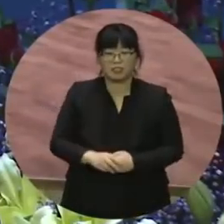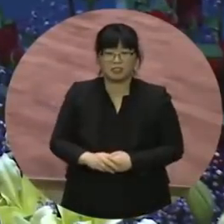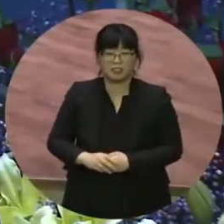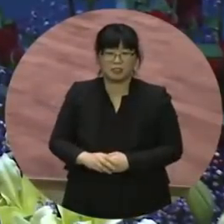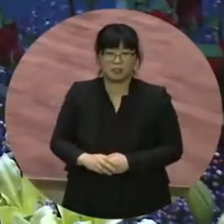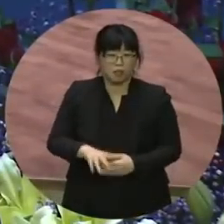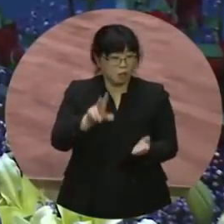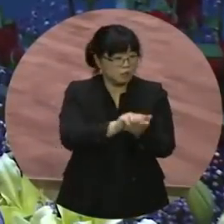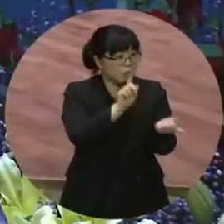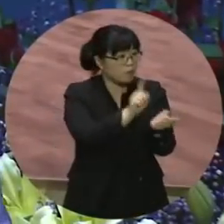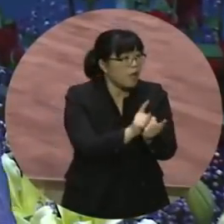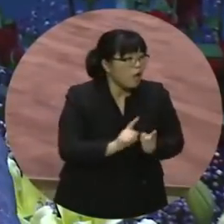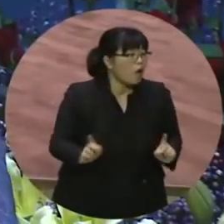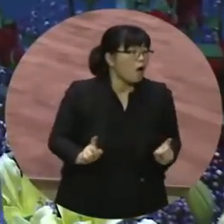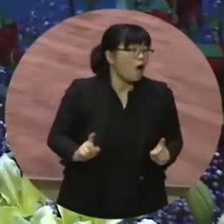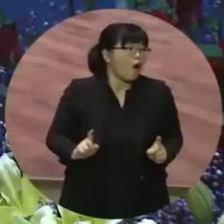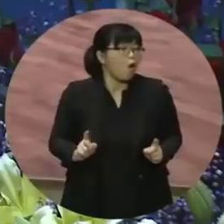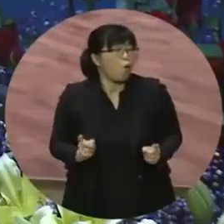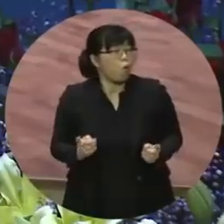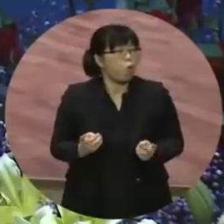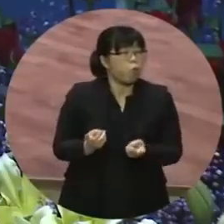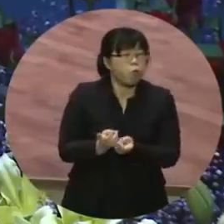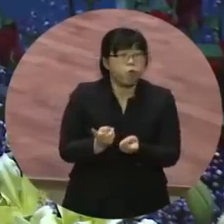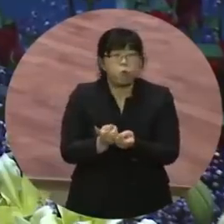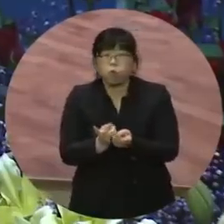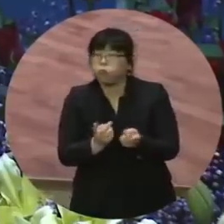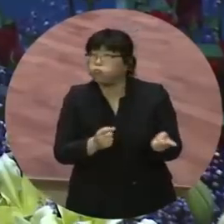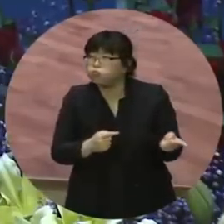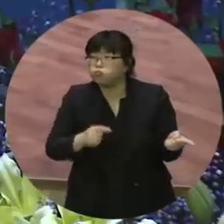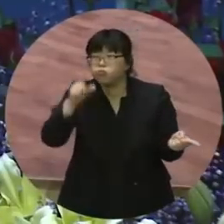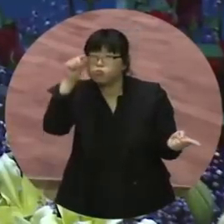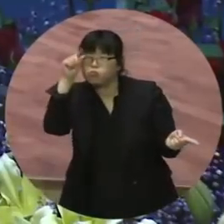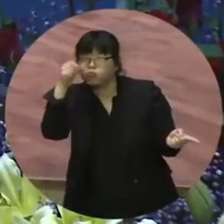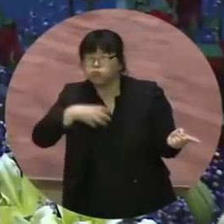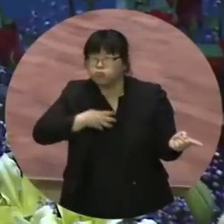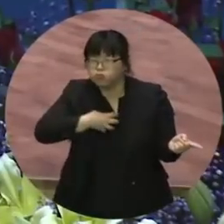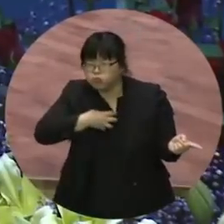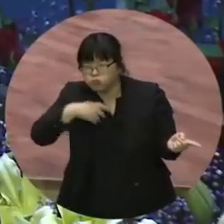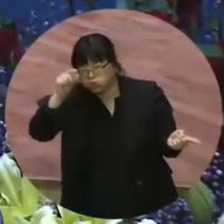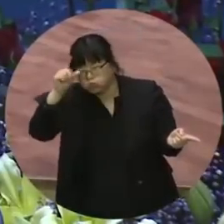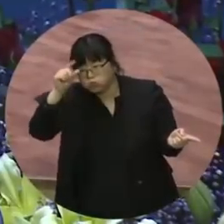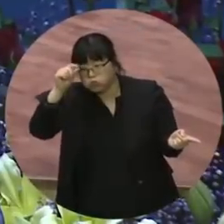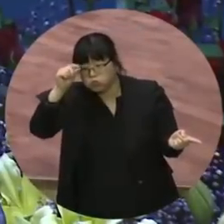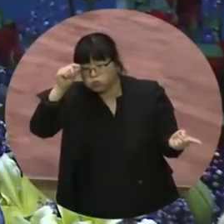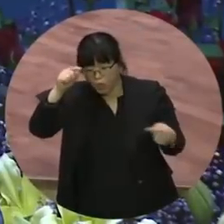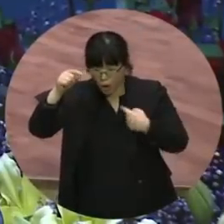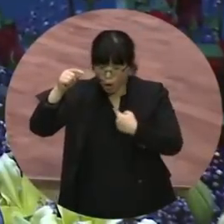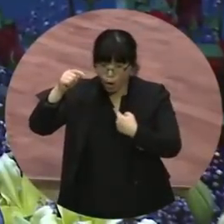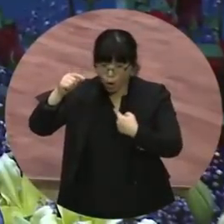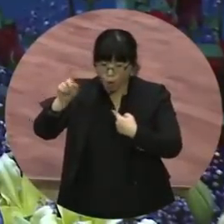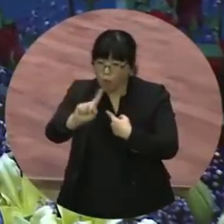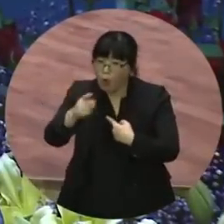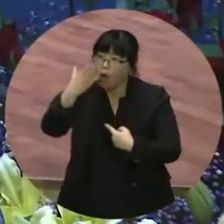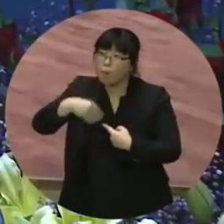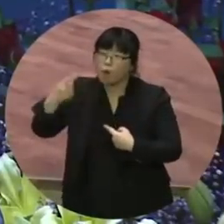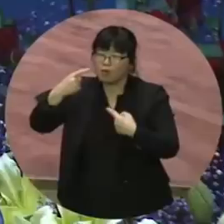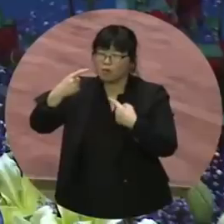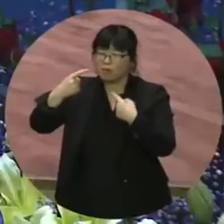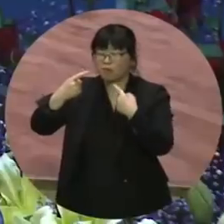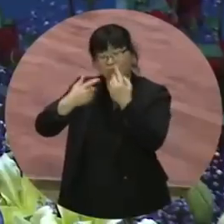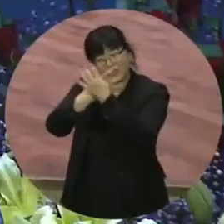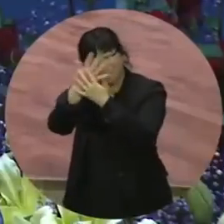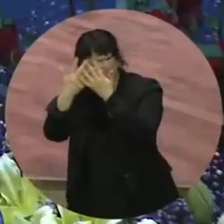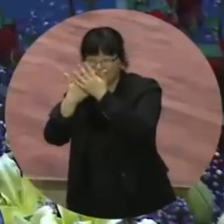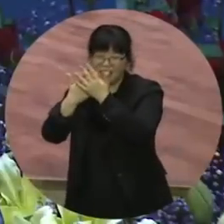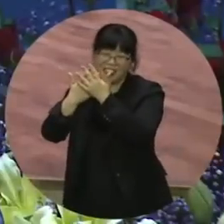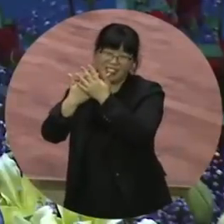돼 있으니까 뭐 이렇게 뭐 문제 생기면 막 그것 때문에 막 그냥 힘들어가 어쩔 줄을 몰라 한단 말이에요. 그 각인 뿌리